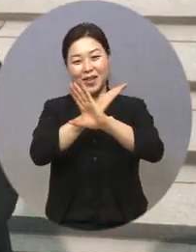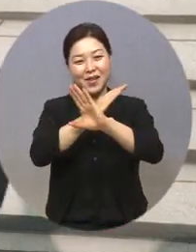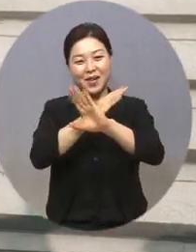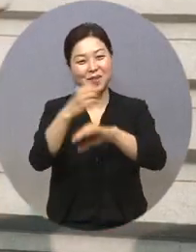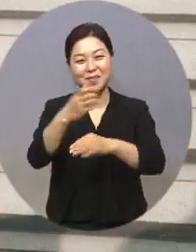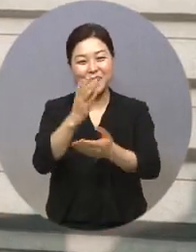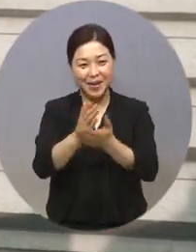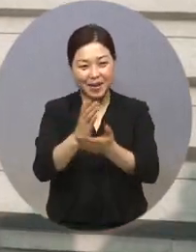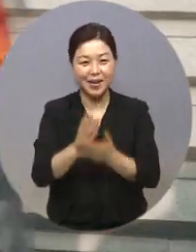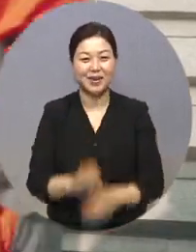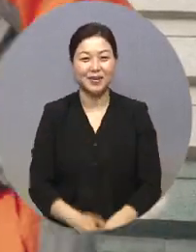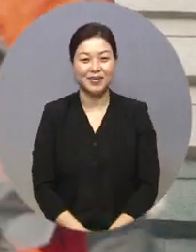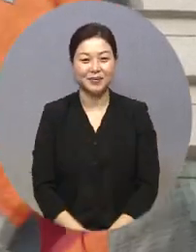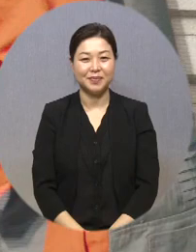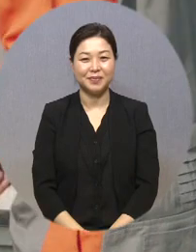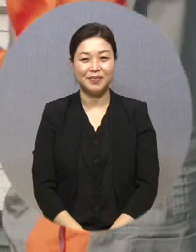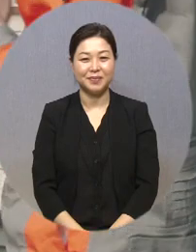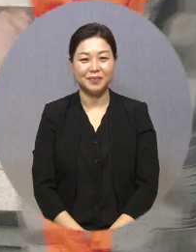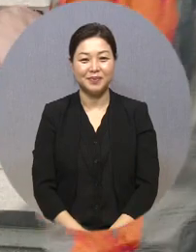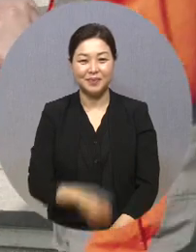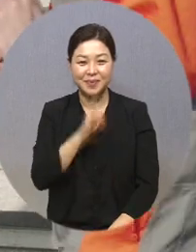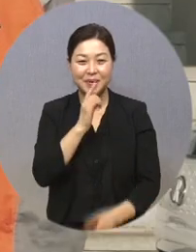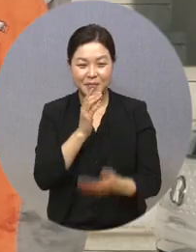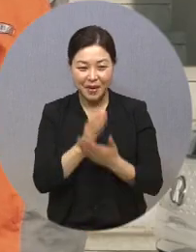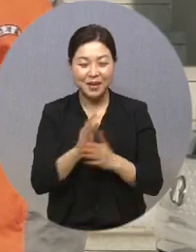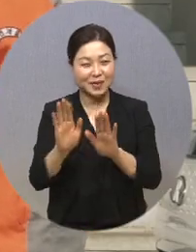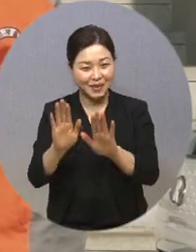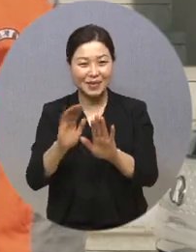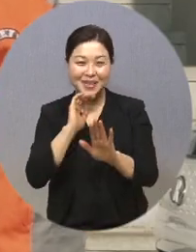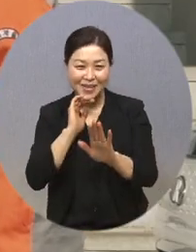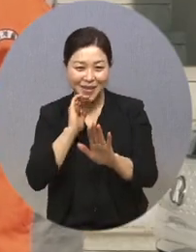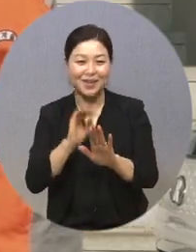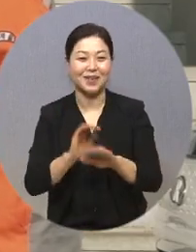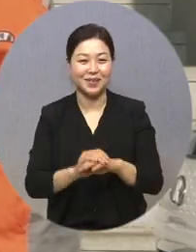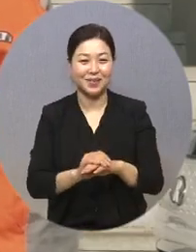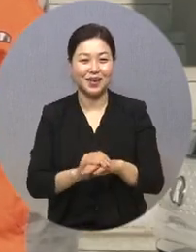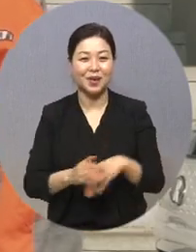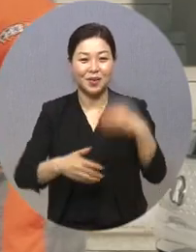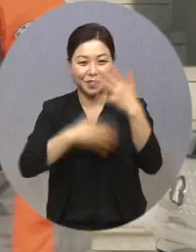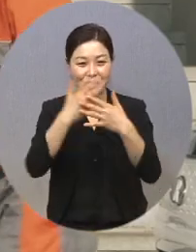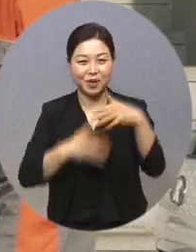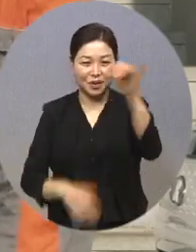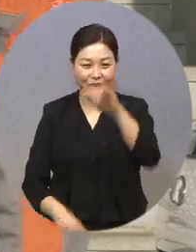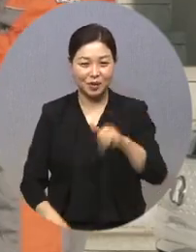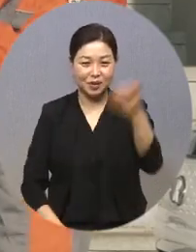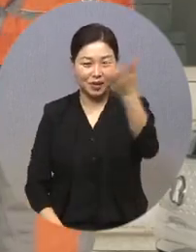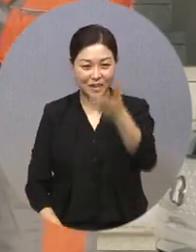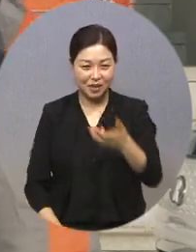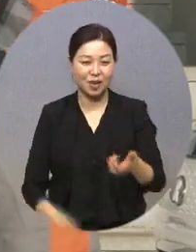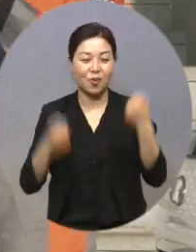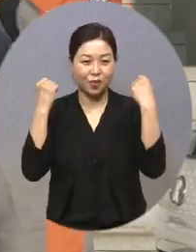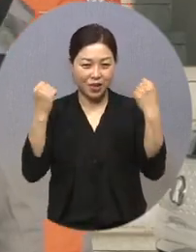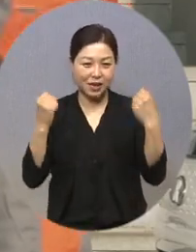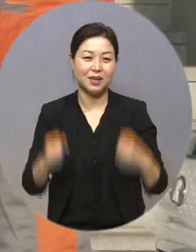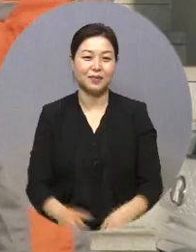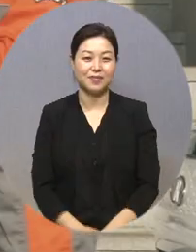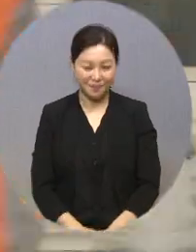지금 안 돼요. 그러니까 잠시 후에 듣도록 하겠습니다. 미디어 국토 대장정. 파이팅! 아, 감사합니다. 네,